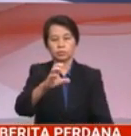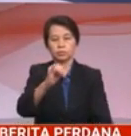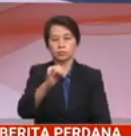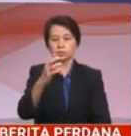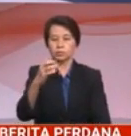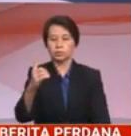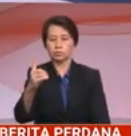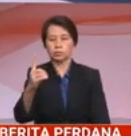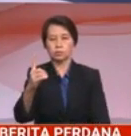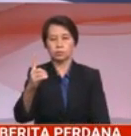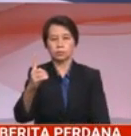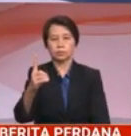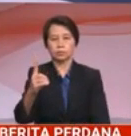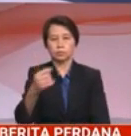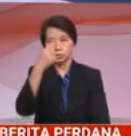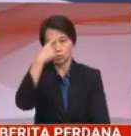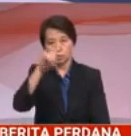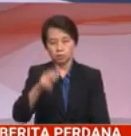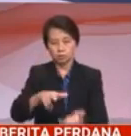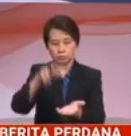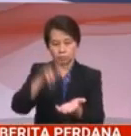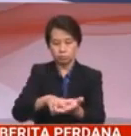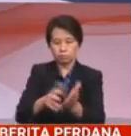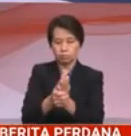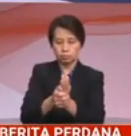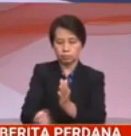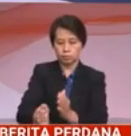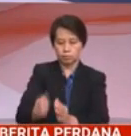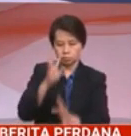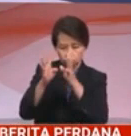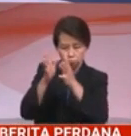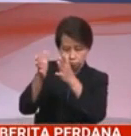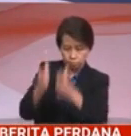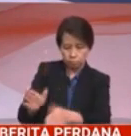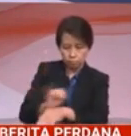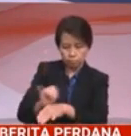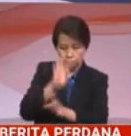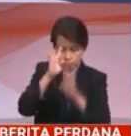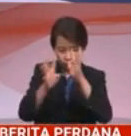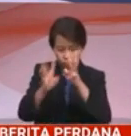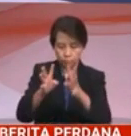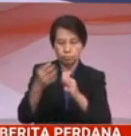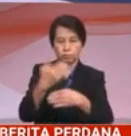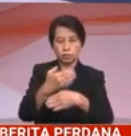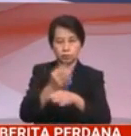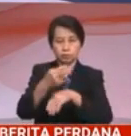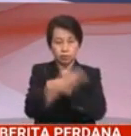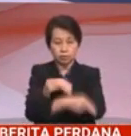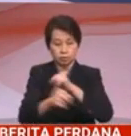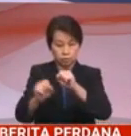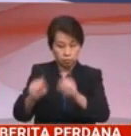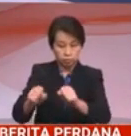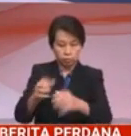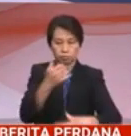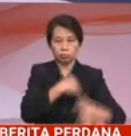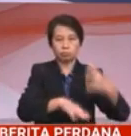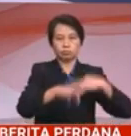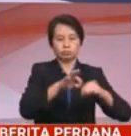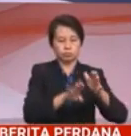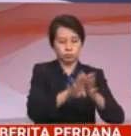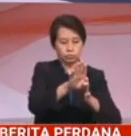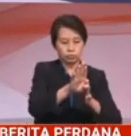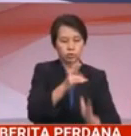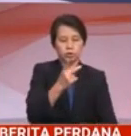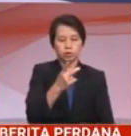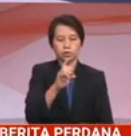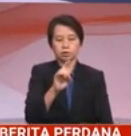Designer atau CID. Ia bagi mengiktiraf kemahiran pereka industri reka bentuk negara dan berpotensi menjana pertumbuhan